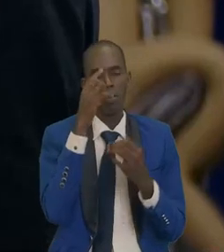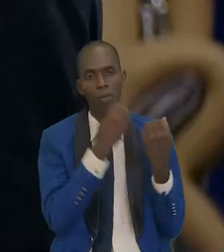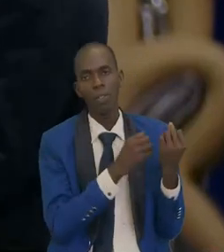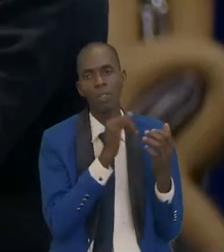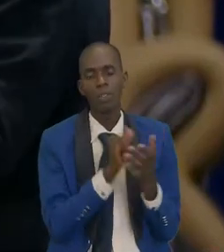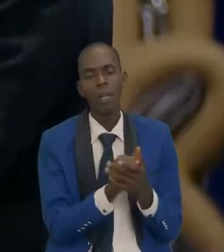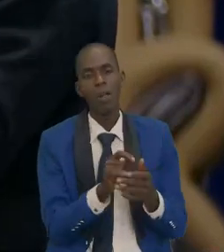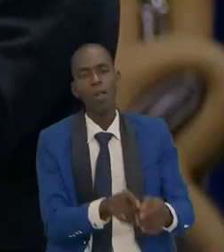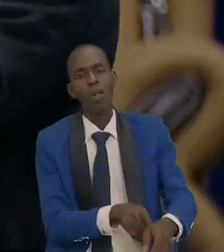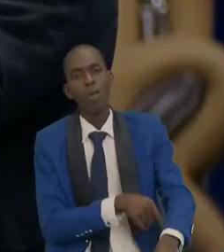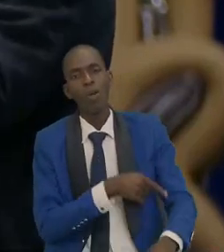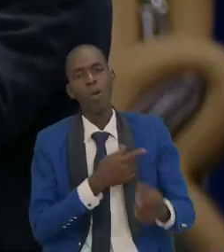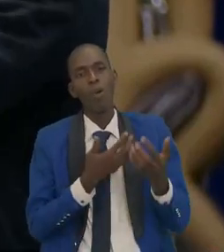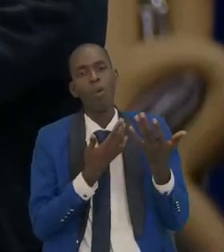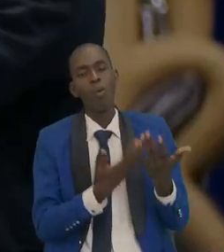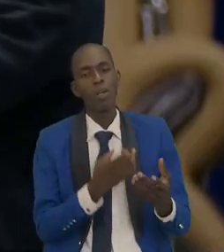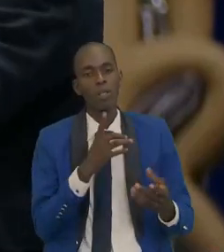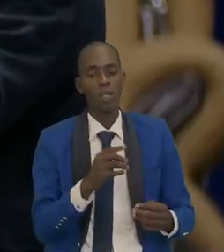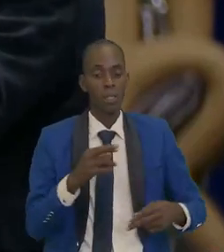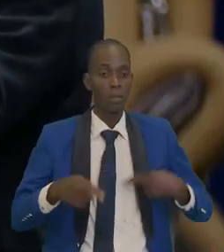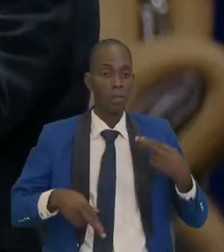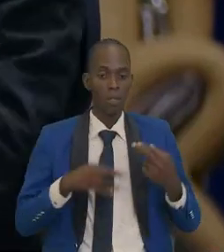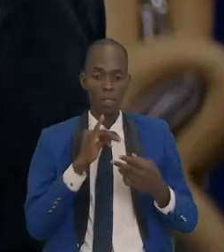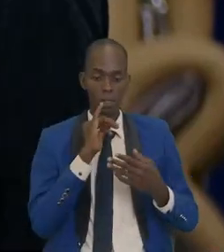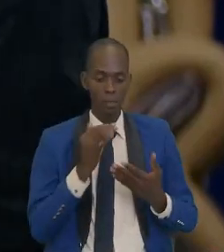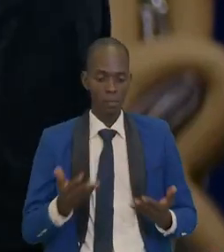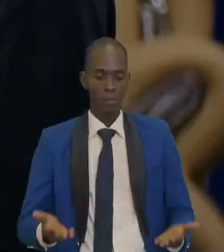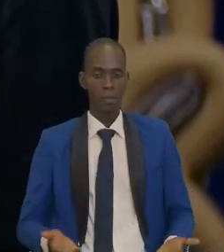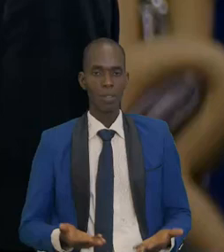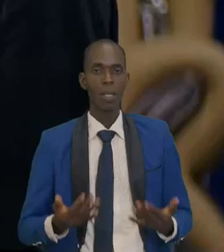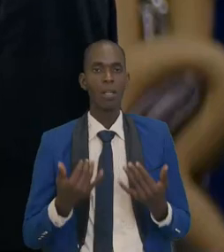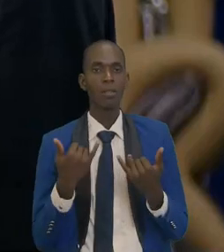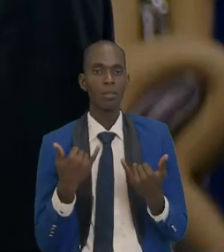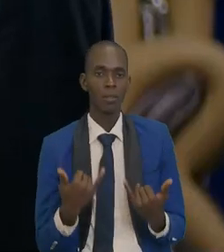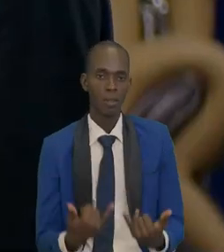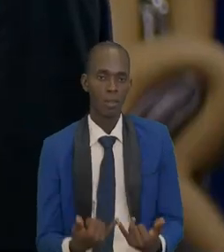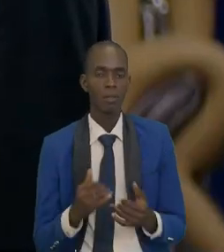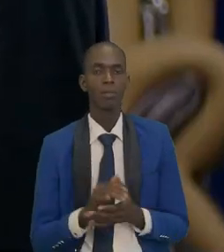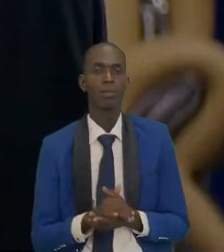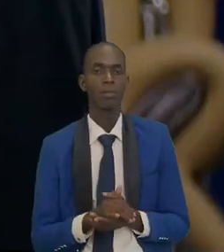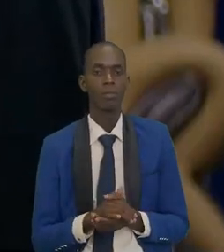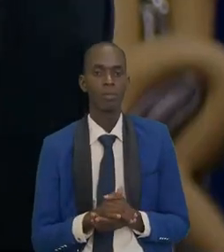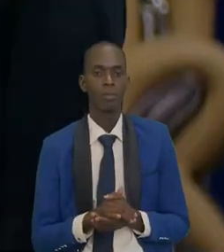que ce réveil tant attendu est là maintenant.